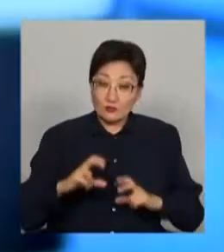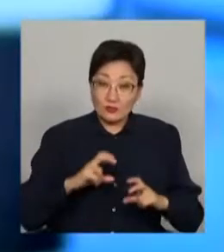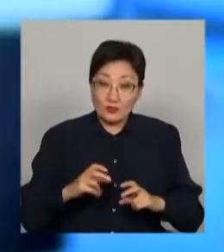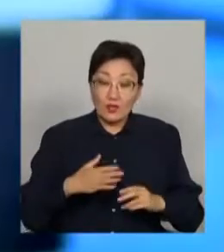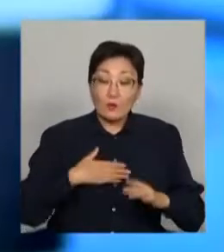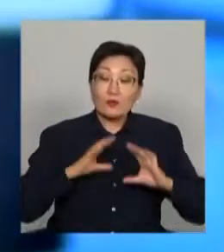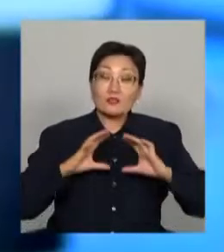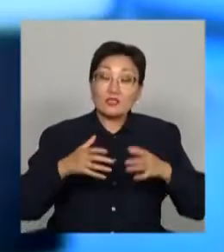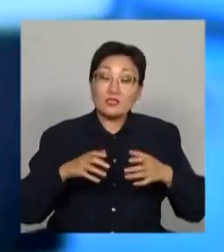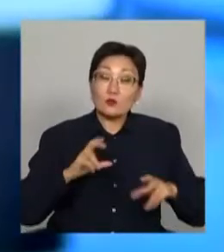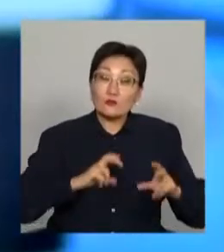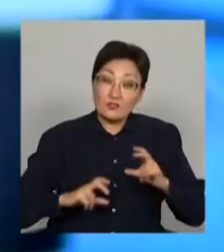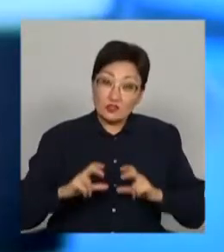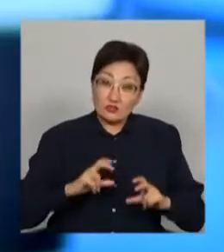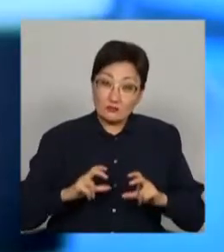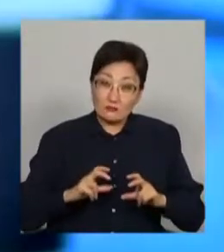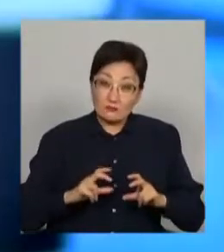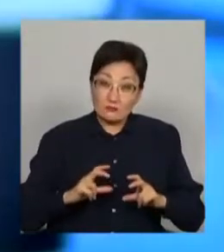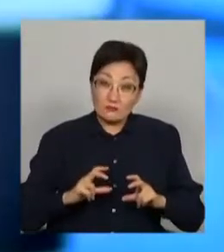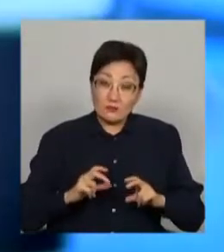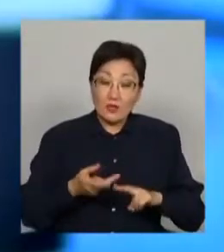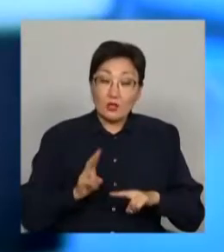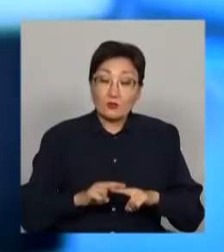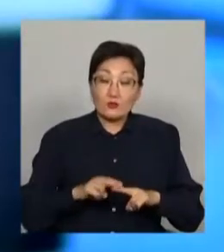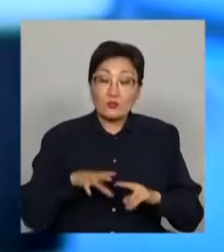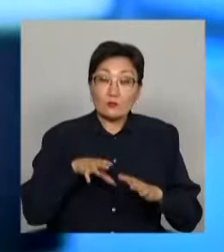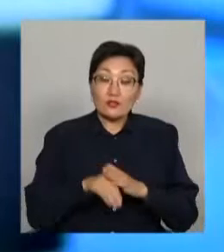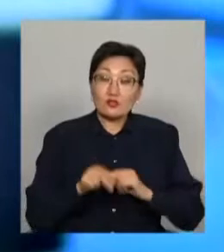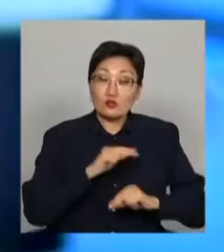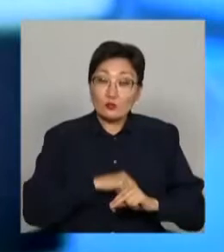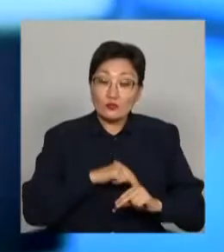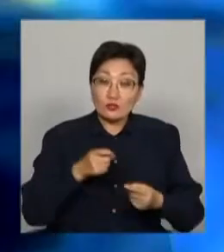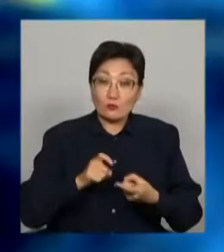біздің халықаралық университет. Ол құрылымы бойынша қазір